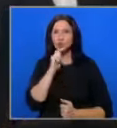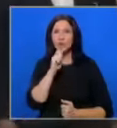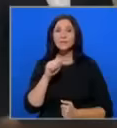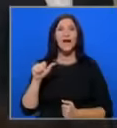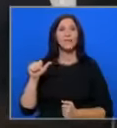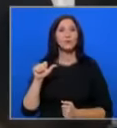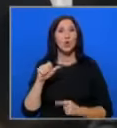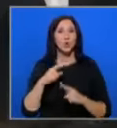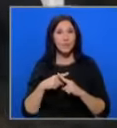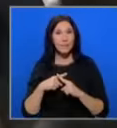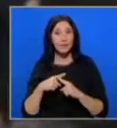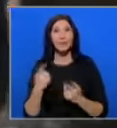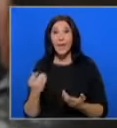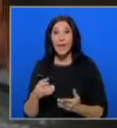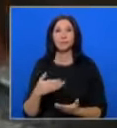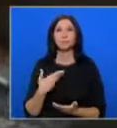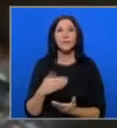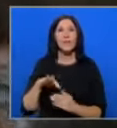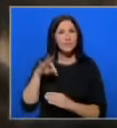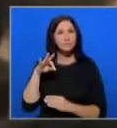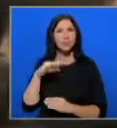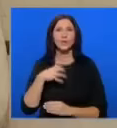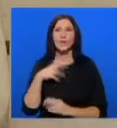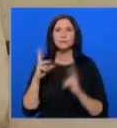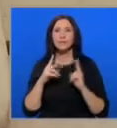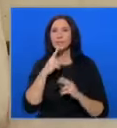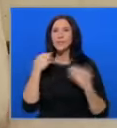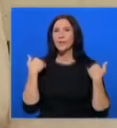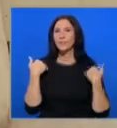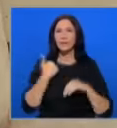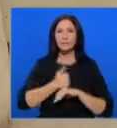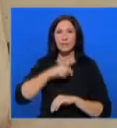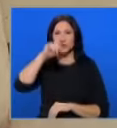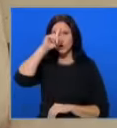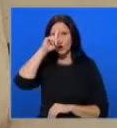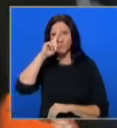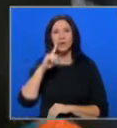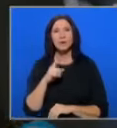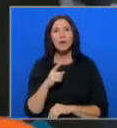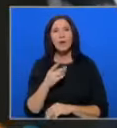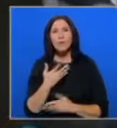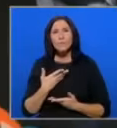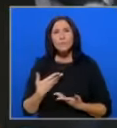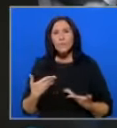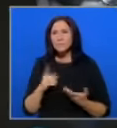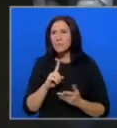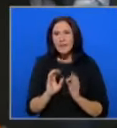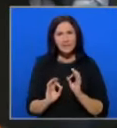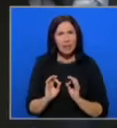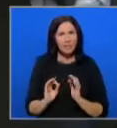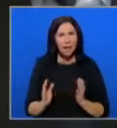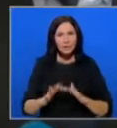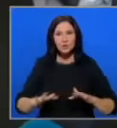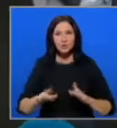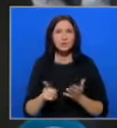Журналистът Антон Хекимян е изборът на ГЕРБ СДС за кандидат кмет на София. Набираме се в нестандартна ситуация, както каза